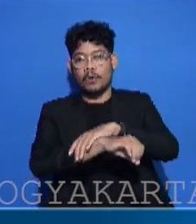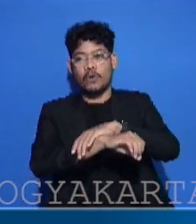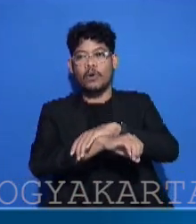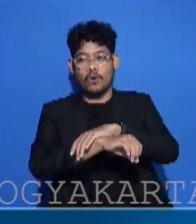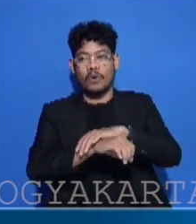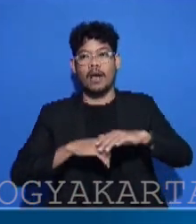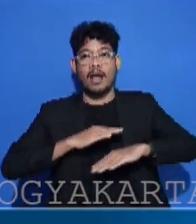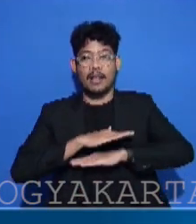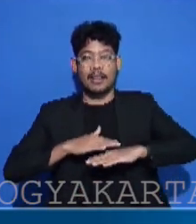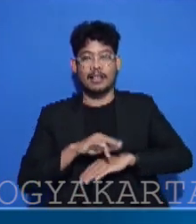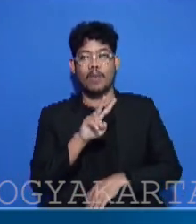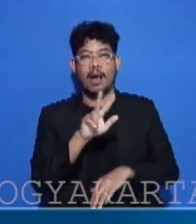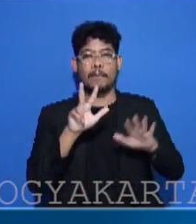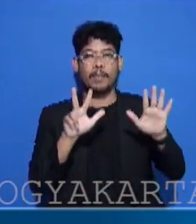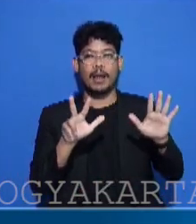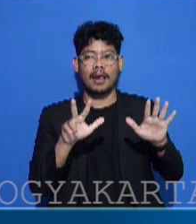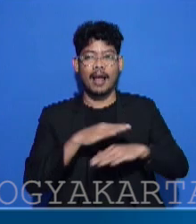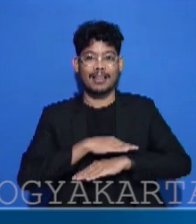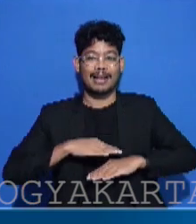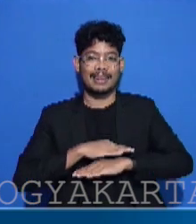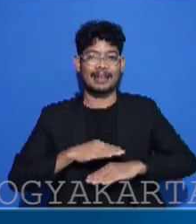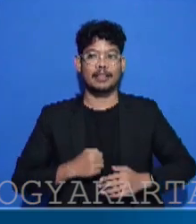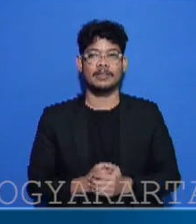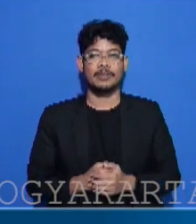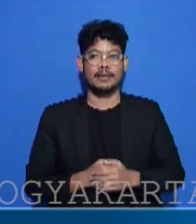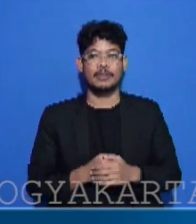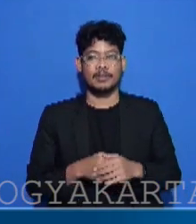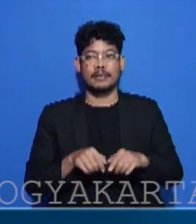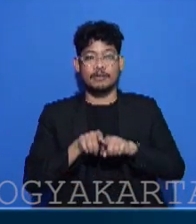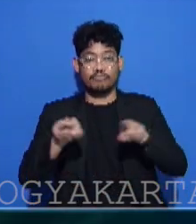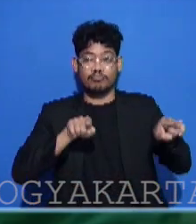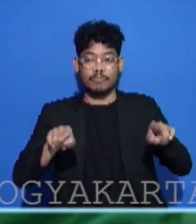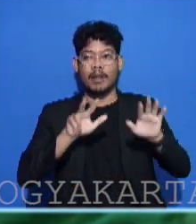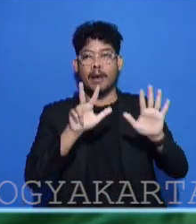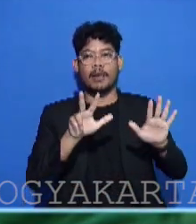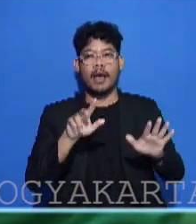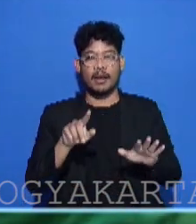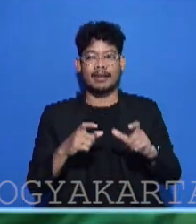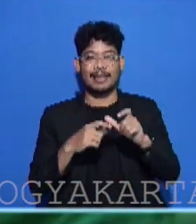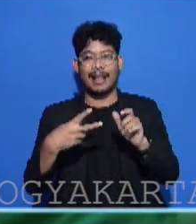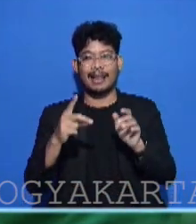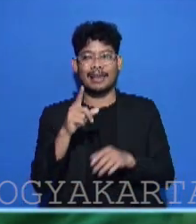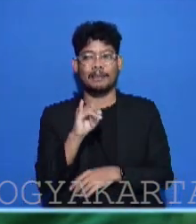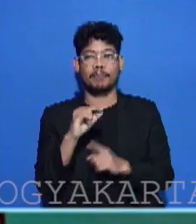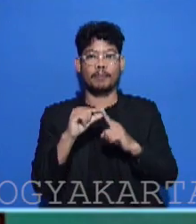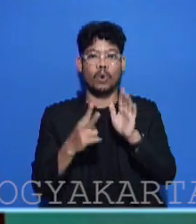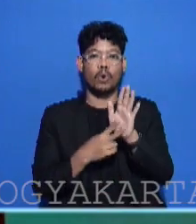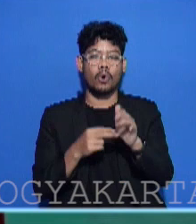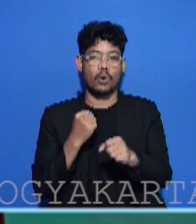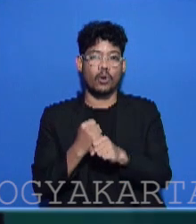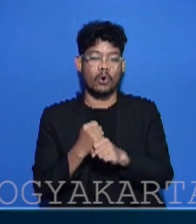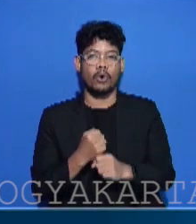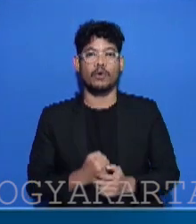atlet dan 8 official dan mengikuti delapan sub campur yang dilombakan di Serpong 21 hingga 25 Juni